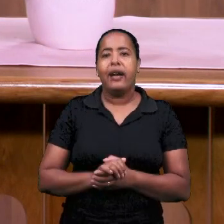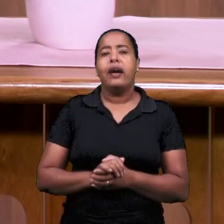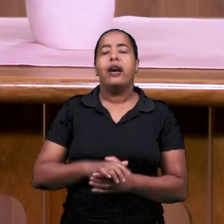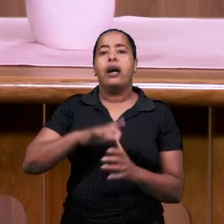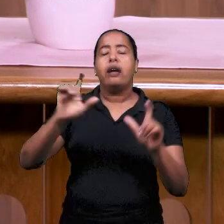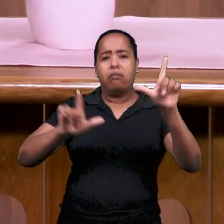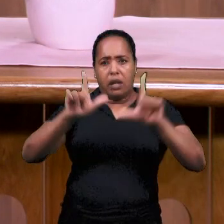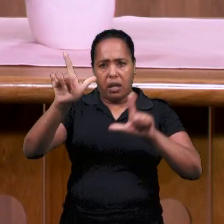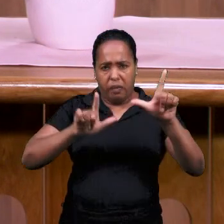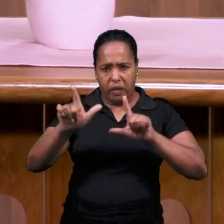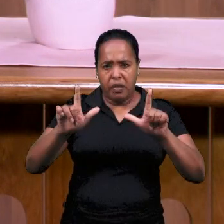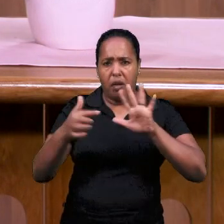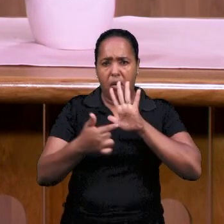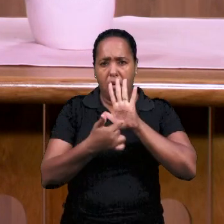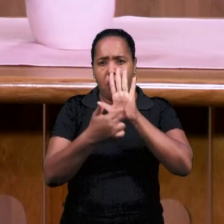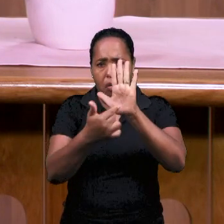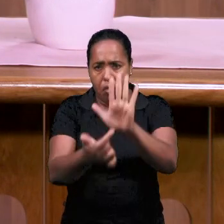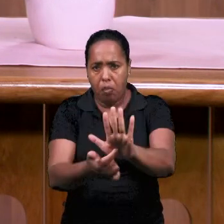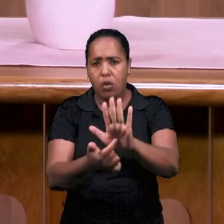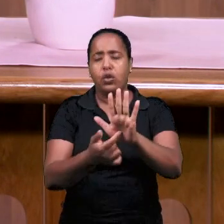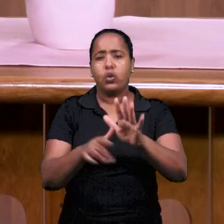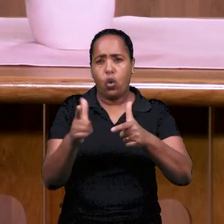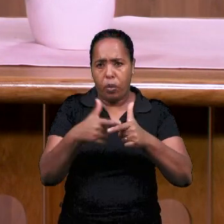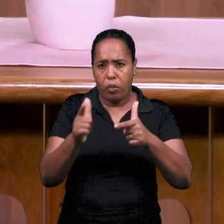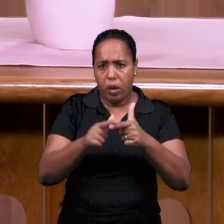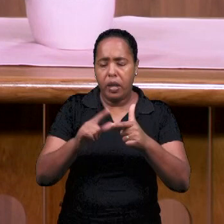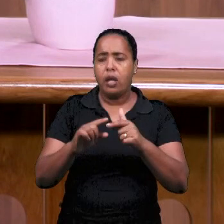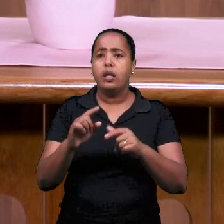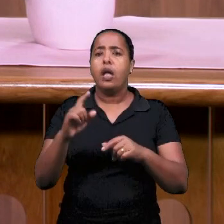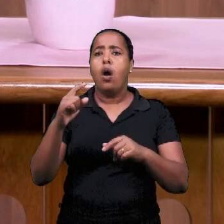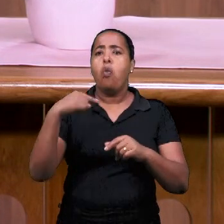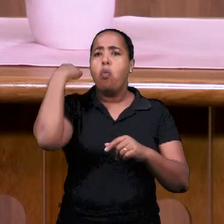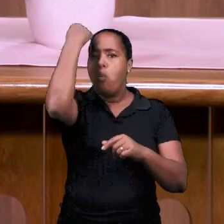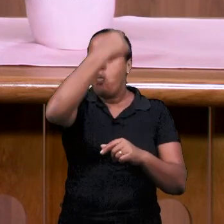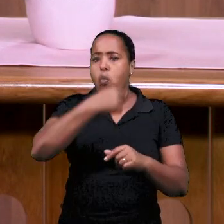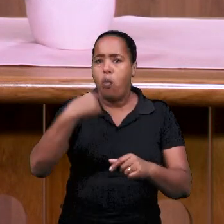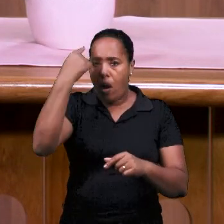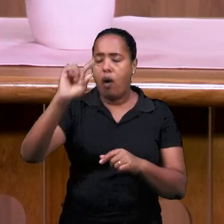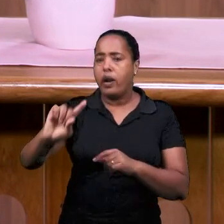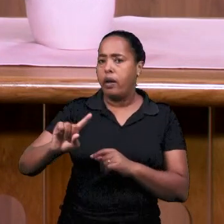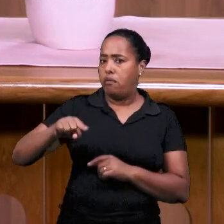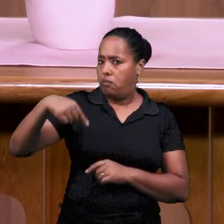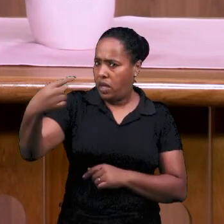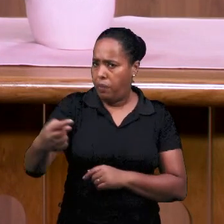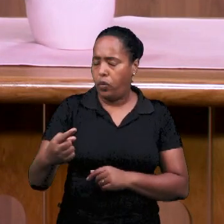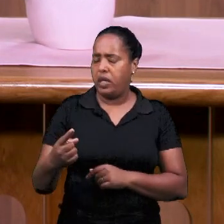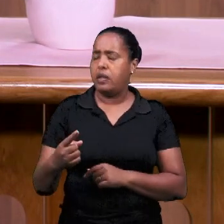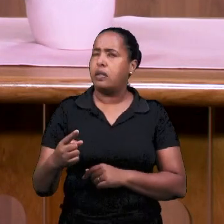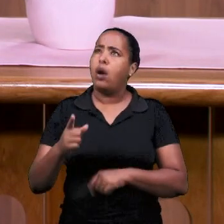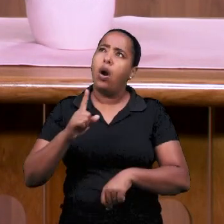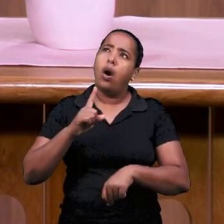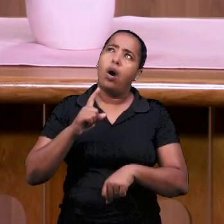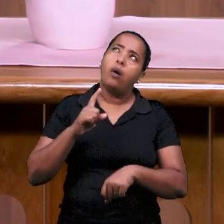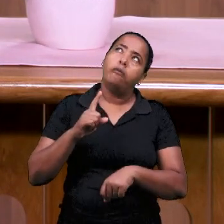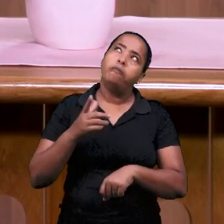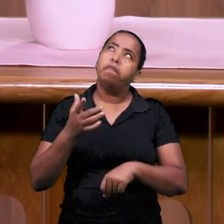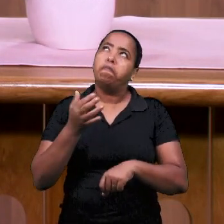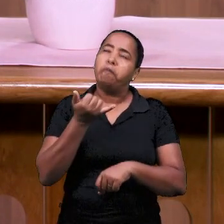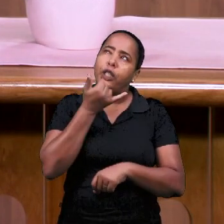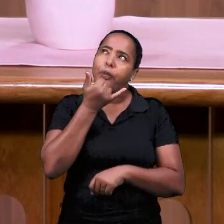un besoin de la chaîne de télé. Ils vont transmettre 1 heure après, pas